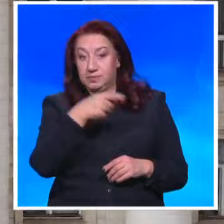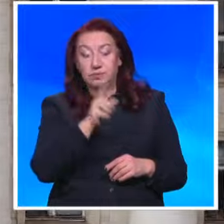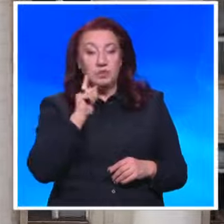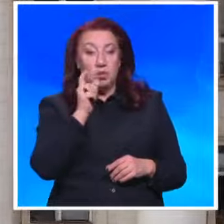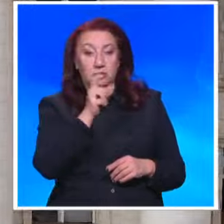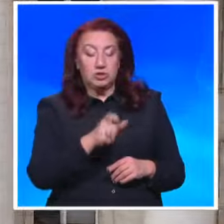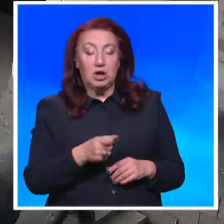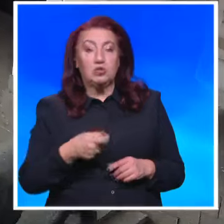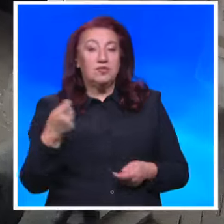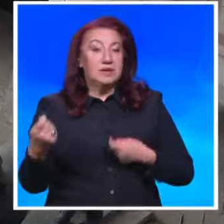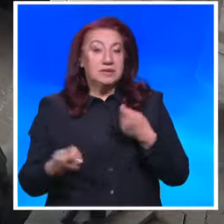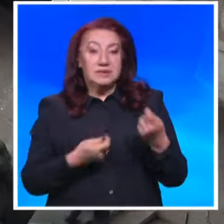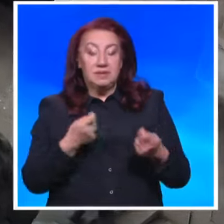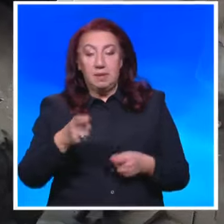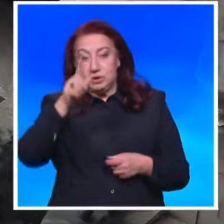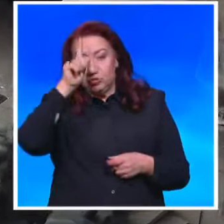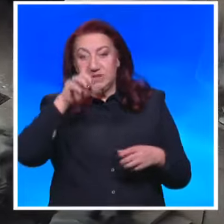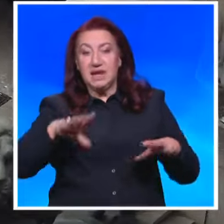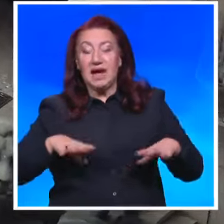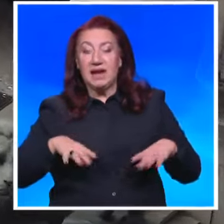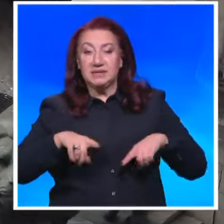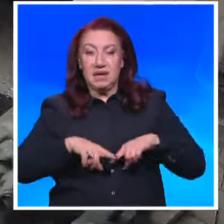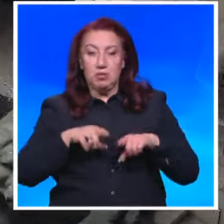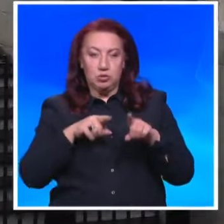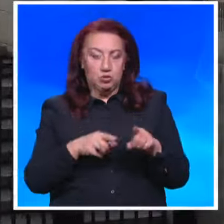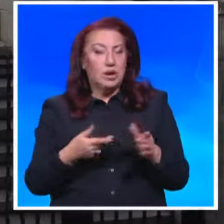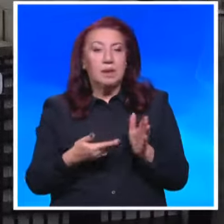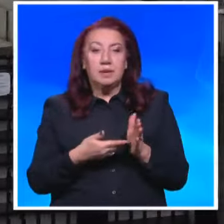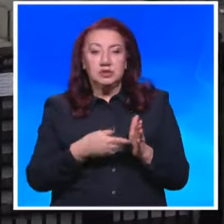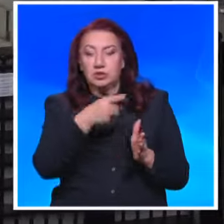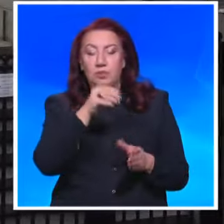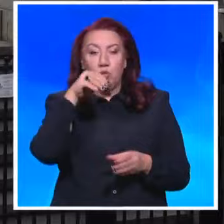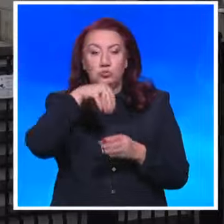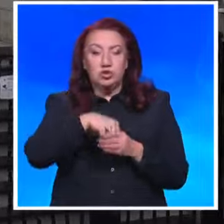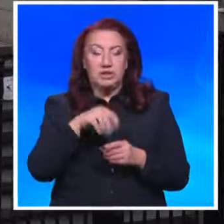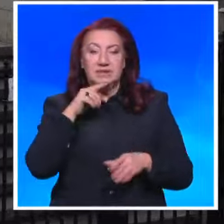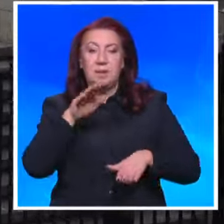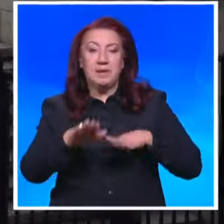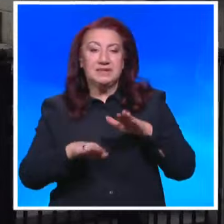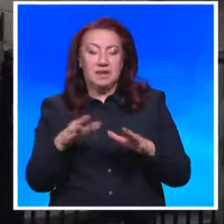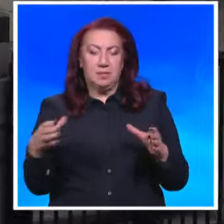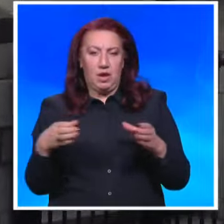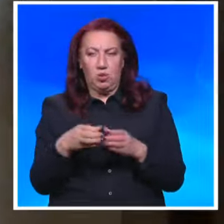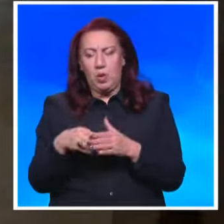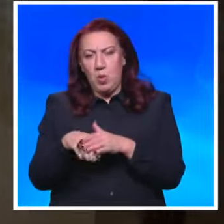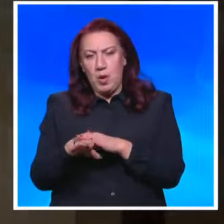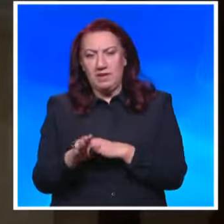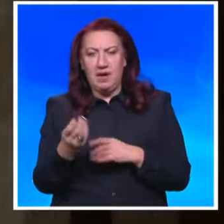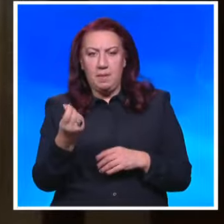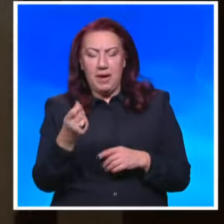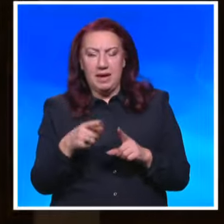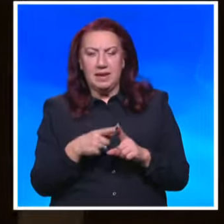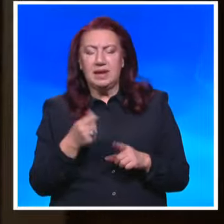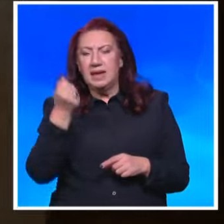прокуратура заради естеството на разследването. Участие в организирана престъпна група за пране на пари, за измами и заплахи